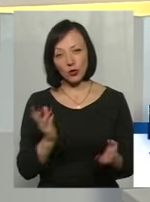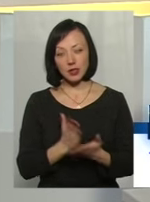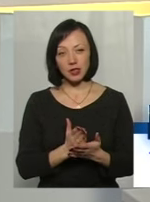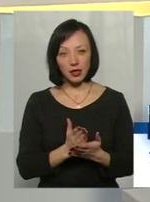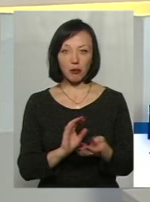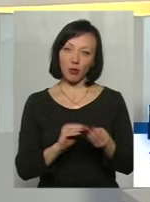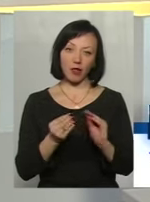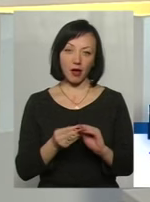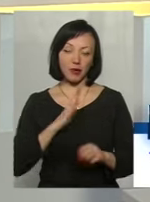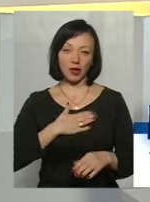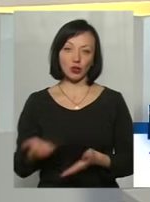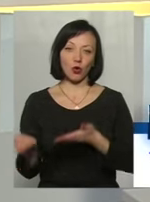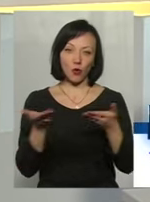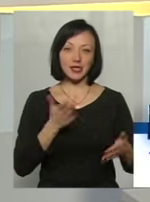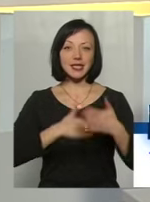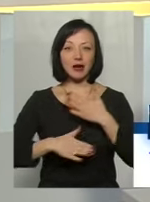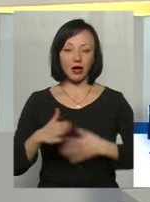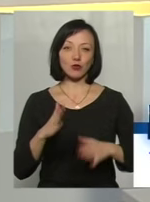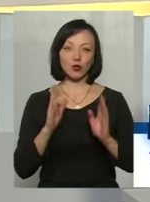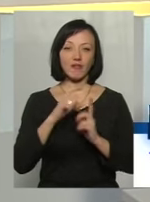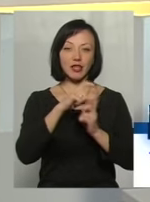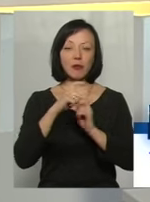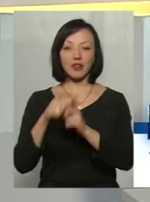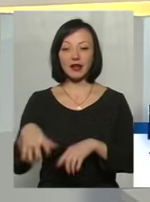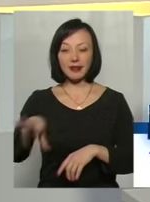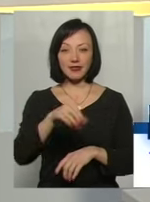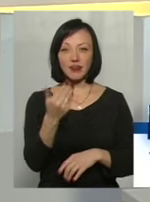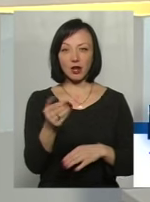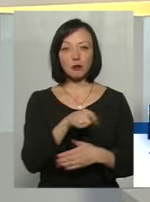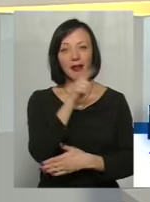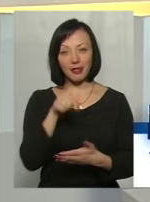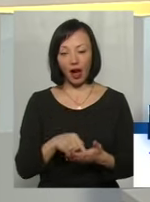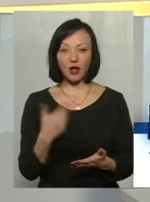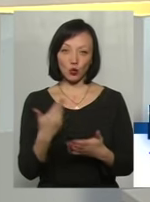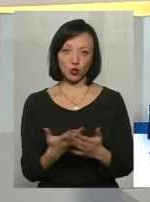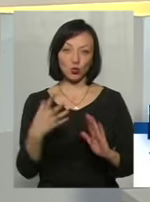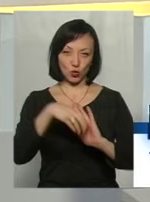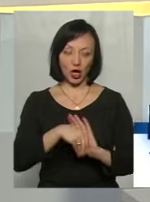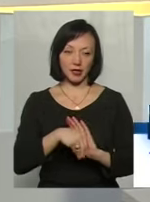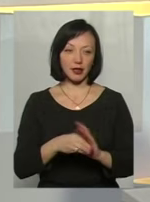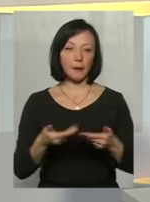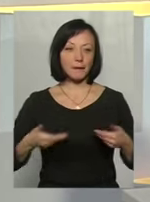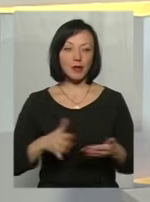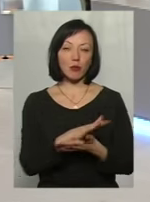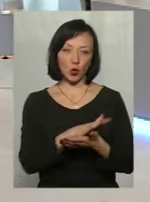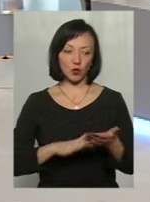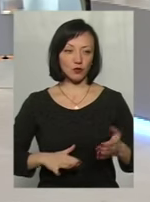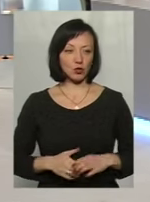якісь проблеми, наші гості сьогодні з радістю будуть відповідати на всі ваші питання, тож долучайтесь, а ми продовжуємо